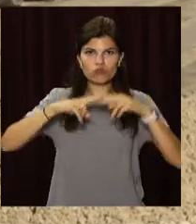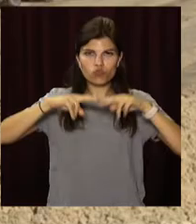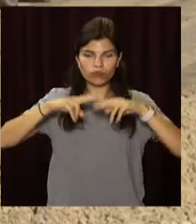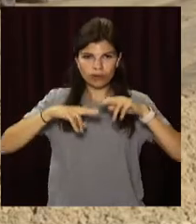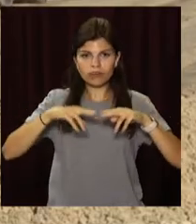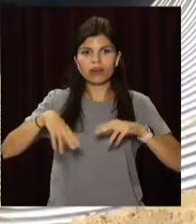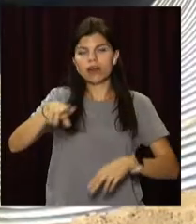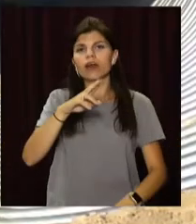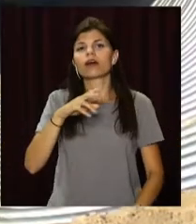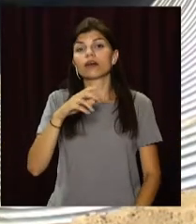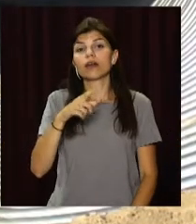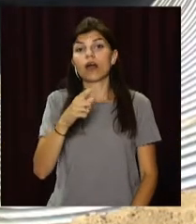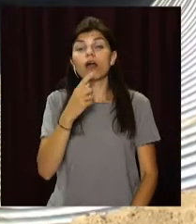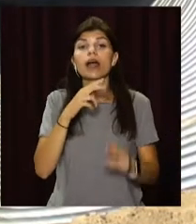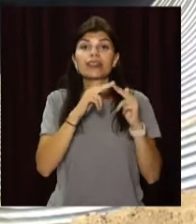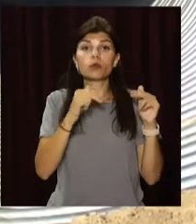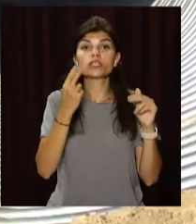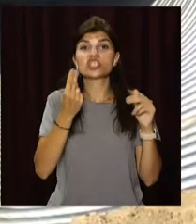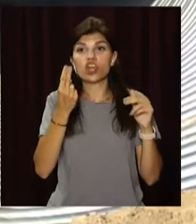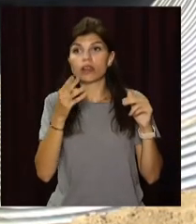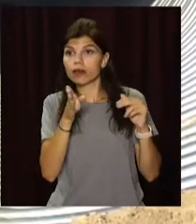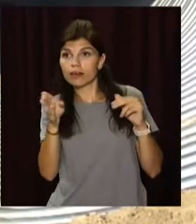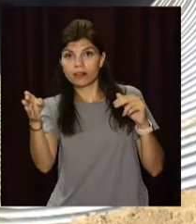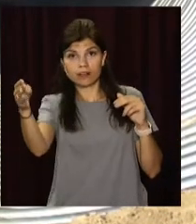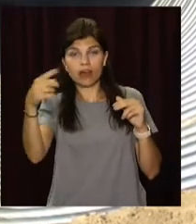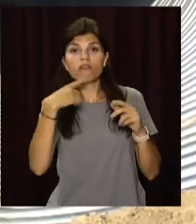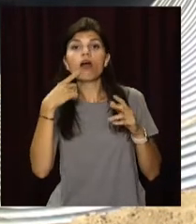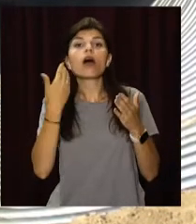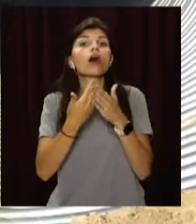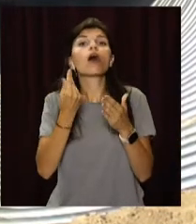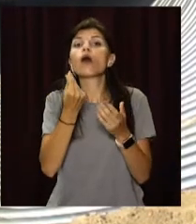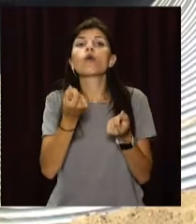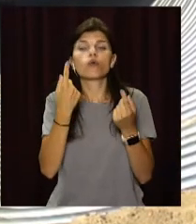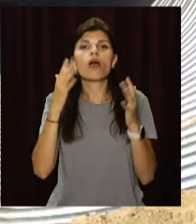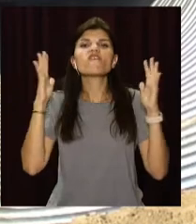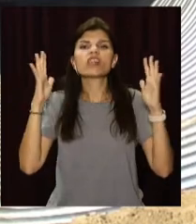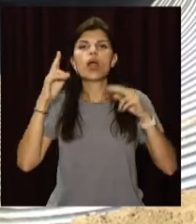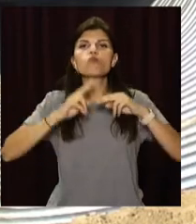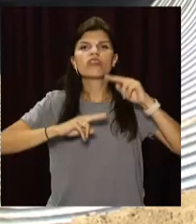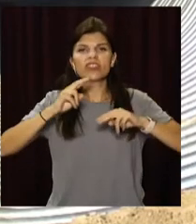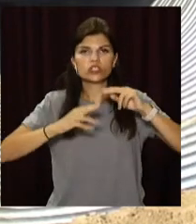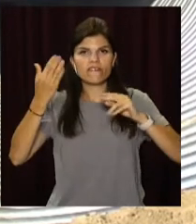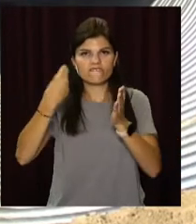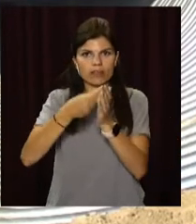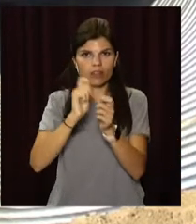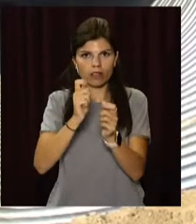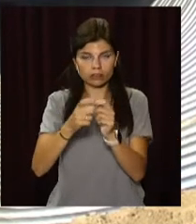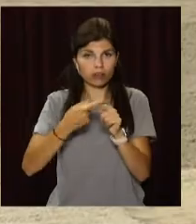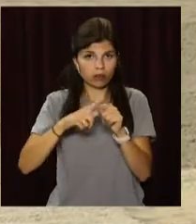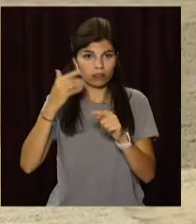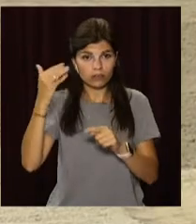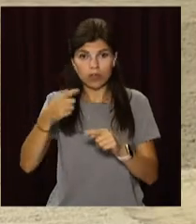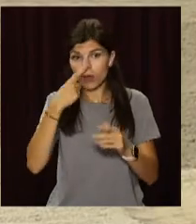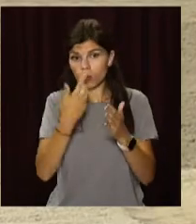Кобиляк і Решетилівка – один із наймасштабніших проєктів програми «Велике будівництво». Довжина нової автомагістралі Дніпропетровщиною –